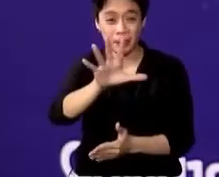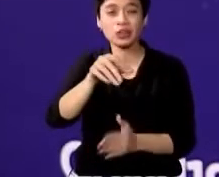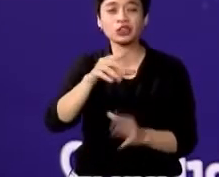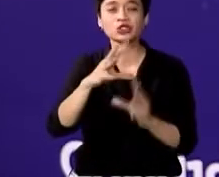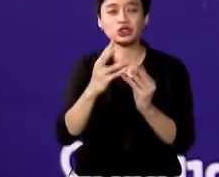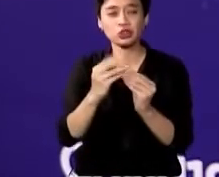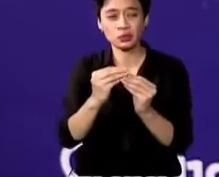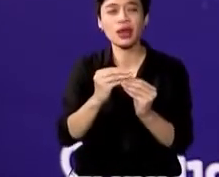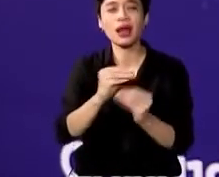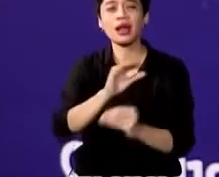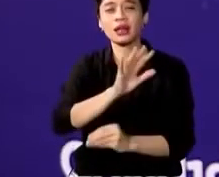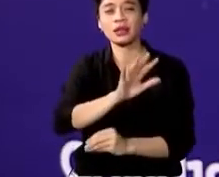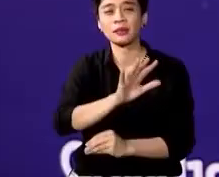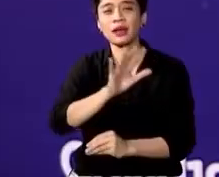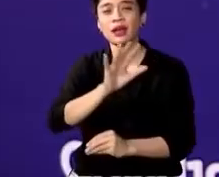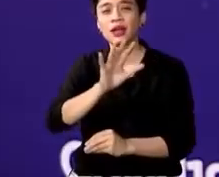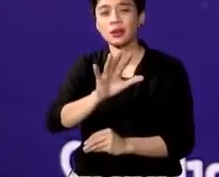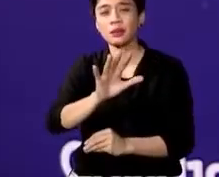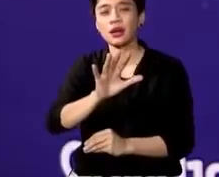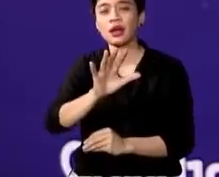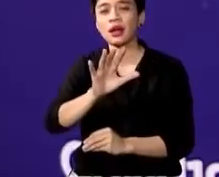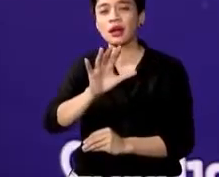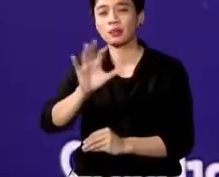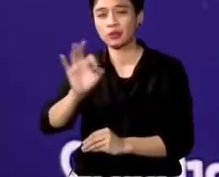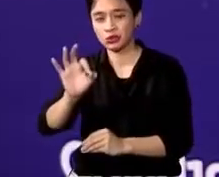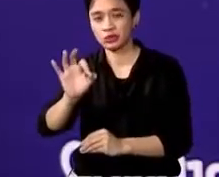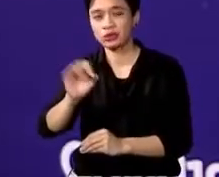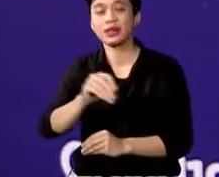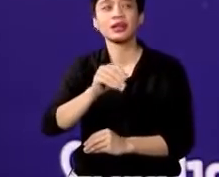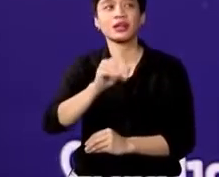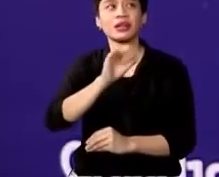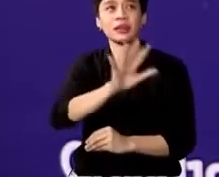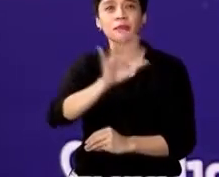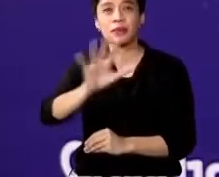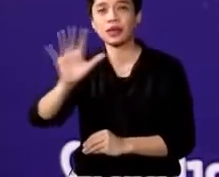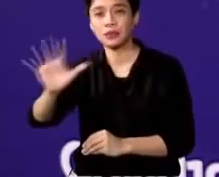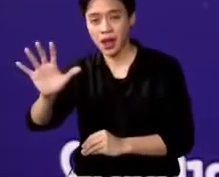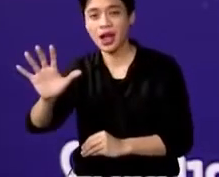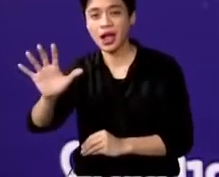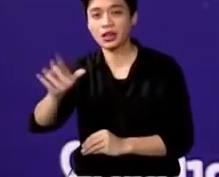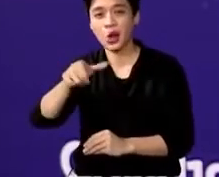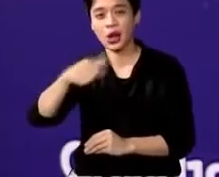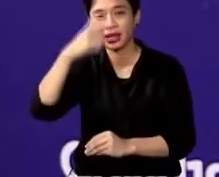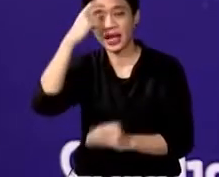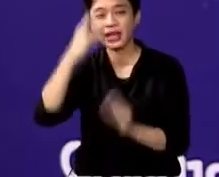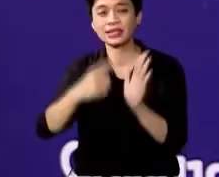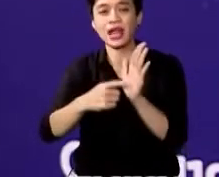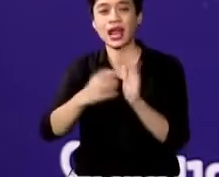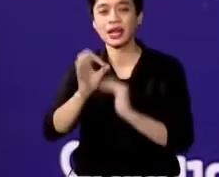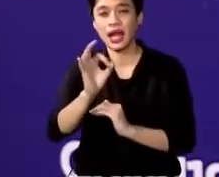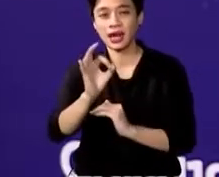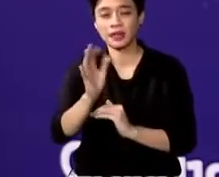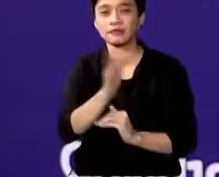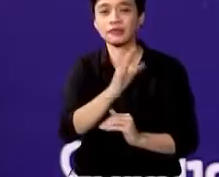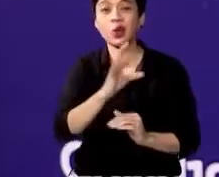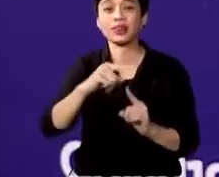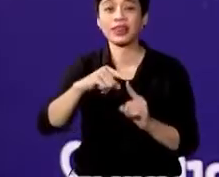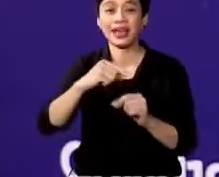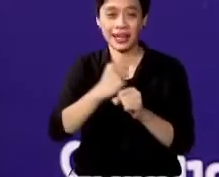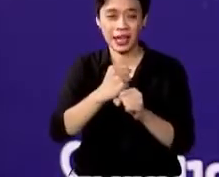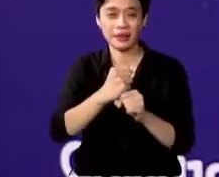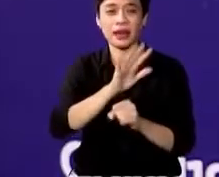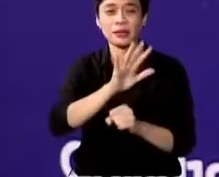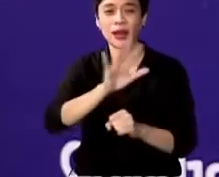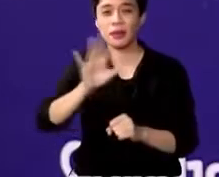adalah 550 ee 5 pasien di sana Jadi Kemudian untuk proporsinya tentunya di sini kami lihat